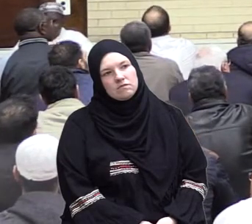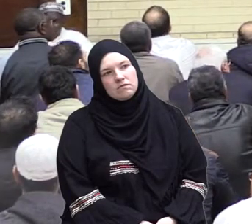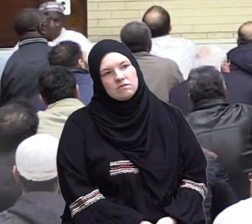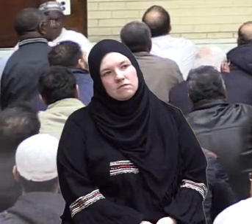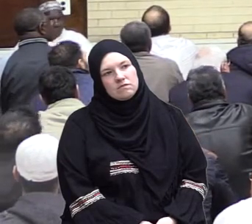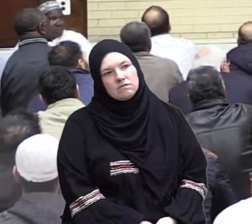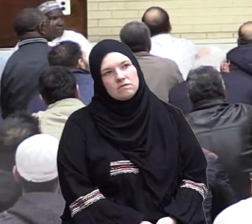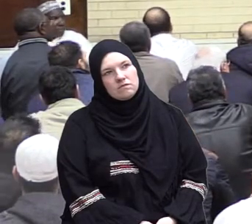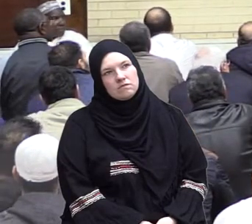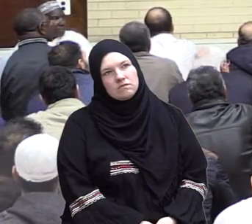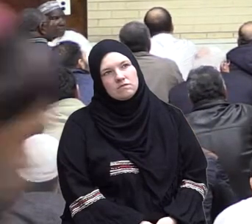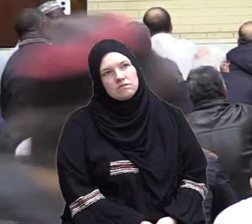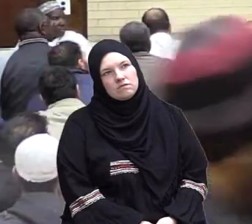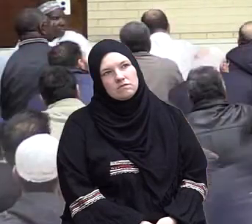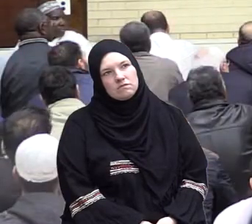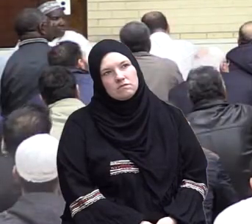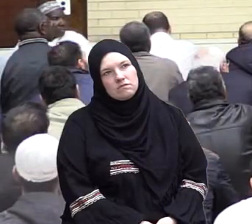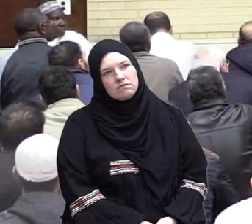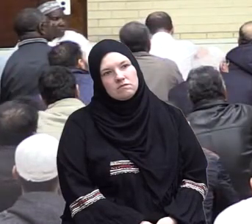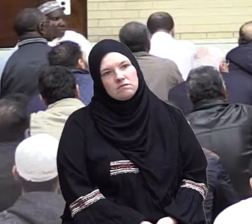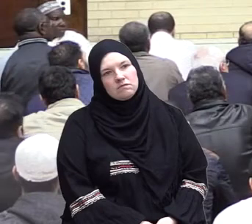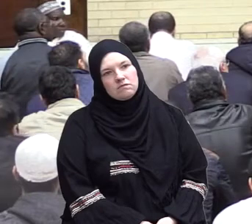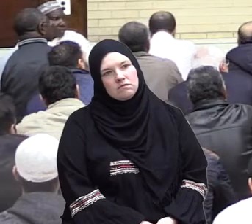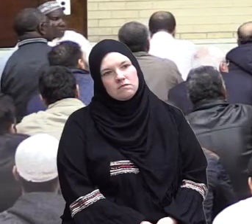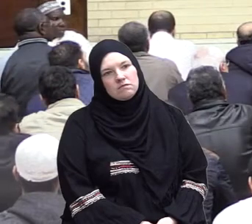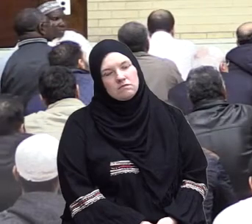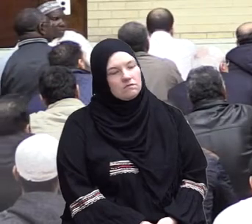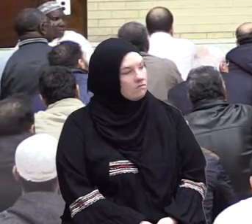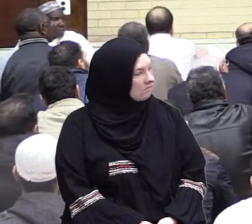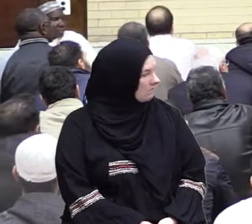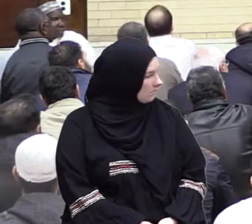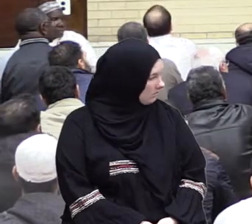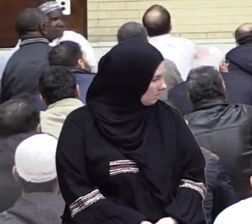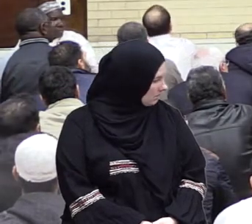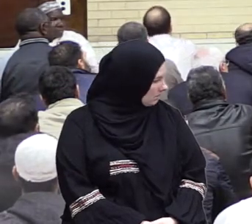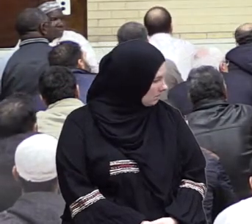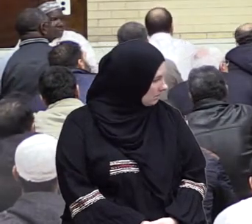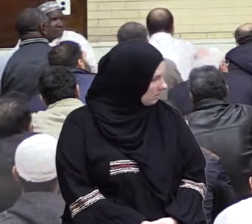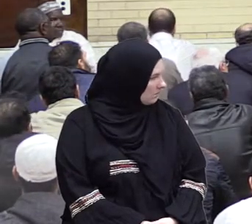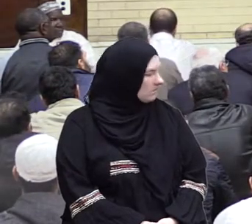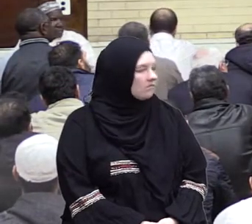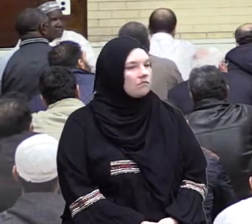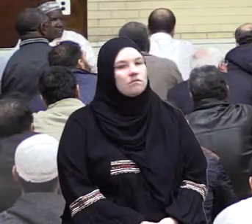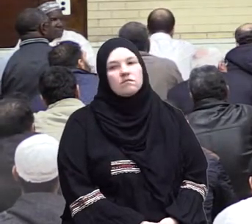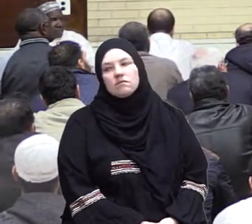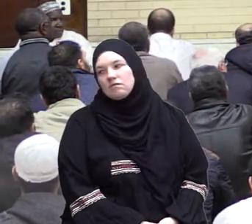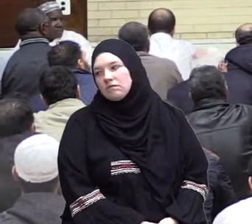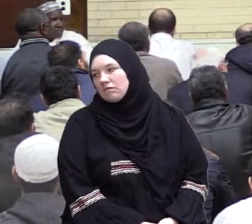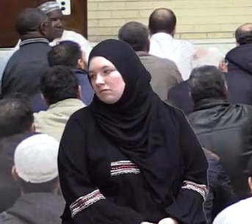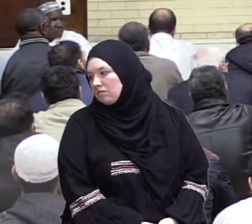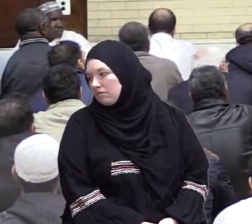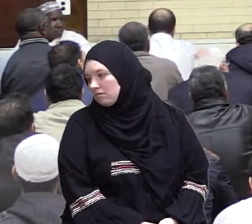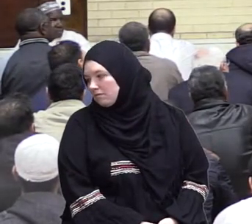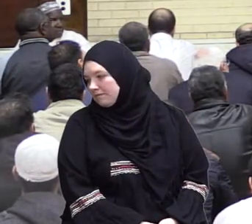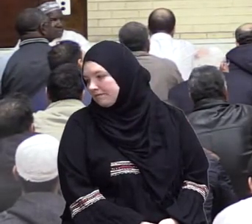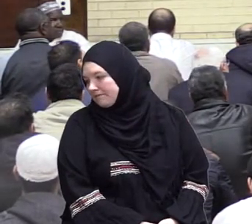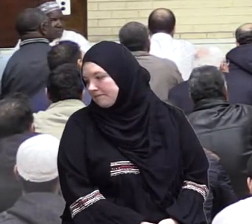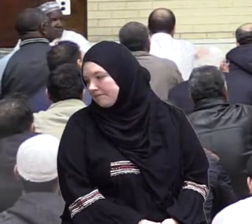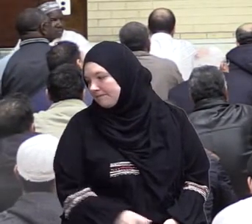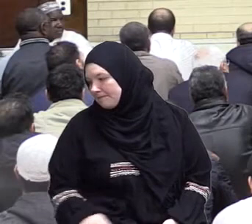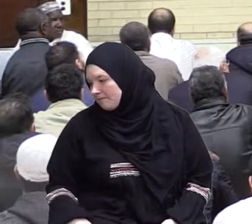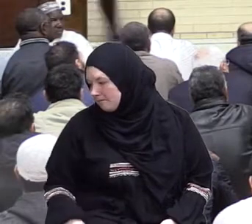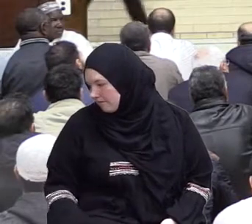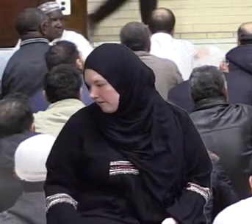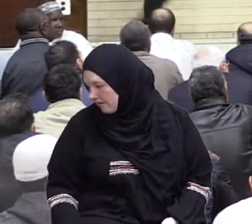شريك له وأشهد أن محمدا عبده ورسوله وصفوته من خلقه وحبيبه قد بلغ